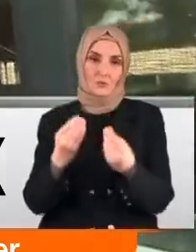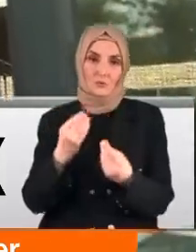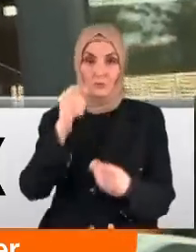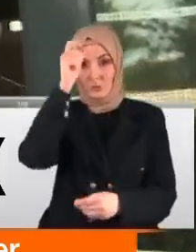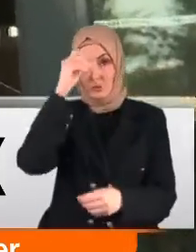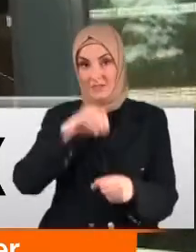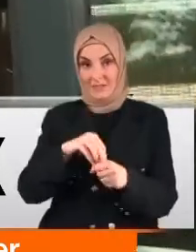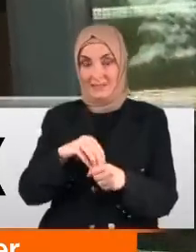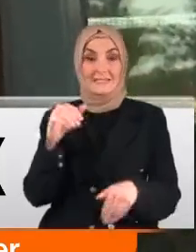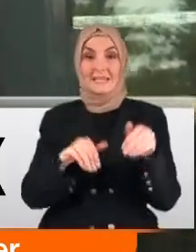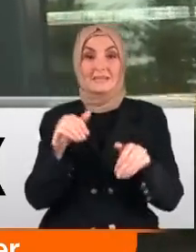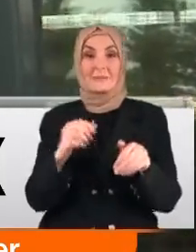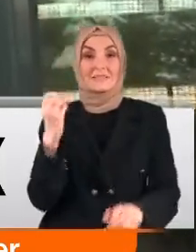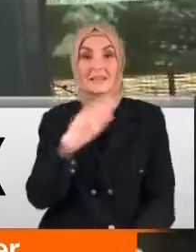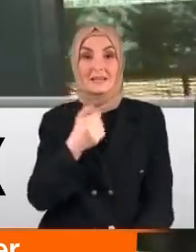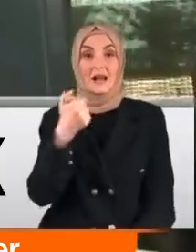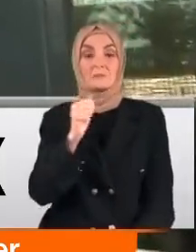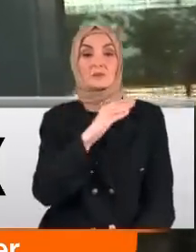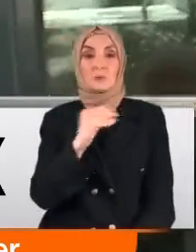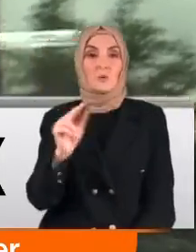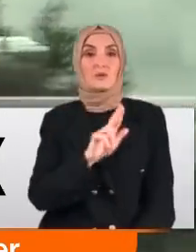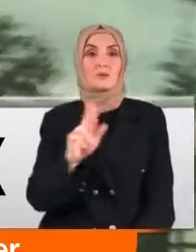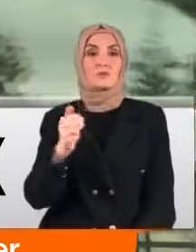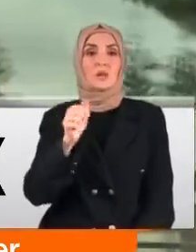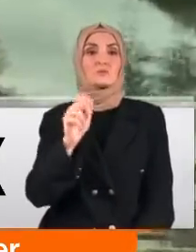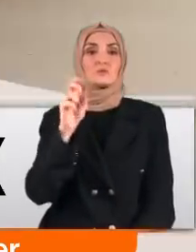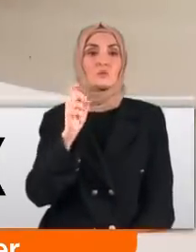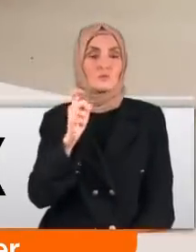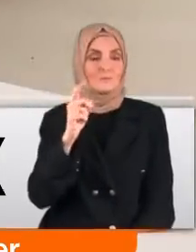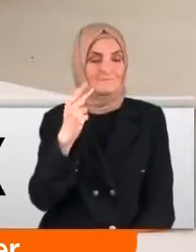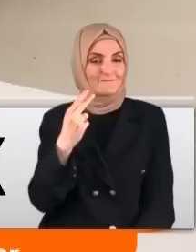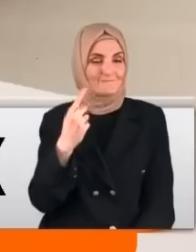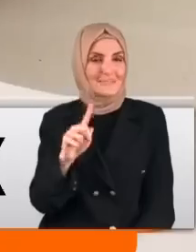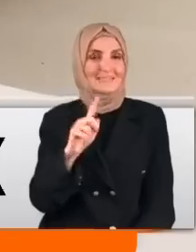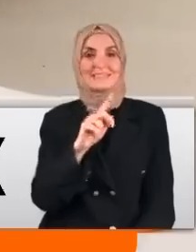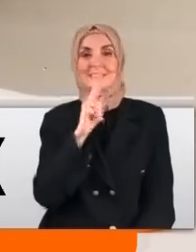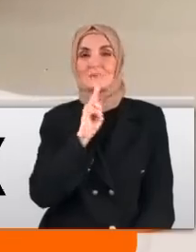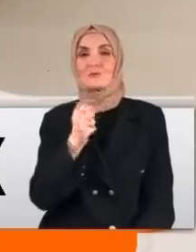sayısı 60 milyon 769 bin 268'i bulacak.